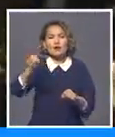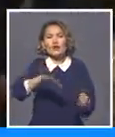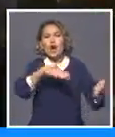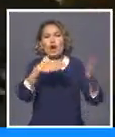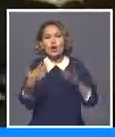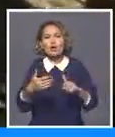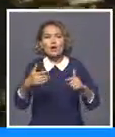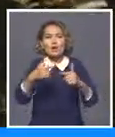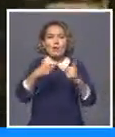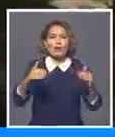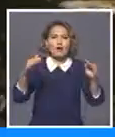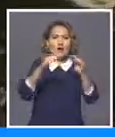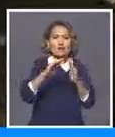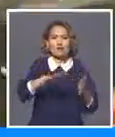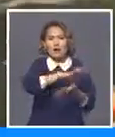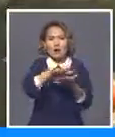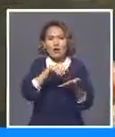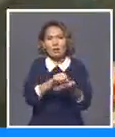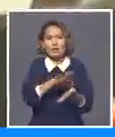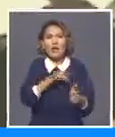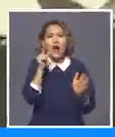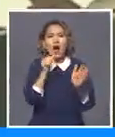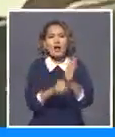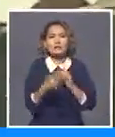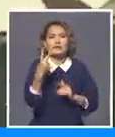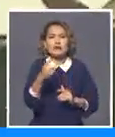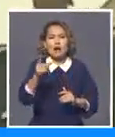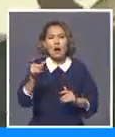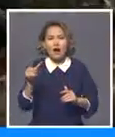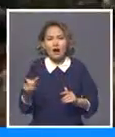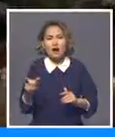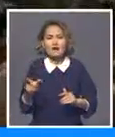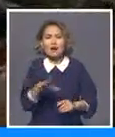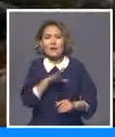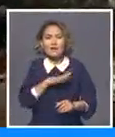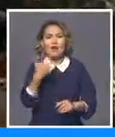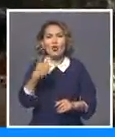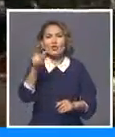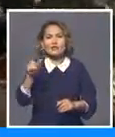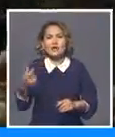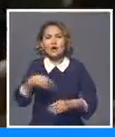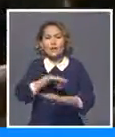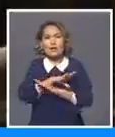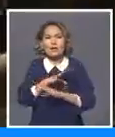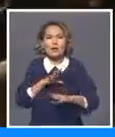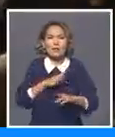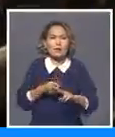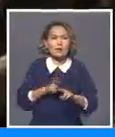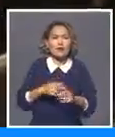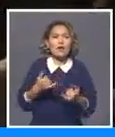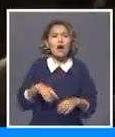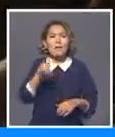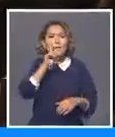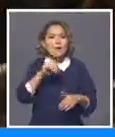тапқан. Елдің әскери әуе күштерінің лайнерінде барлығы 62 адам болды. Пилот апат алдында техникалық ақауды хабарлап, қонуға рұқсат сұраған